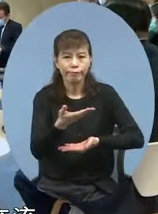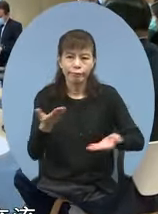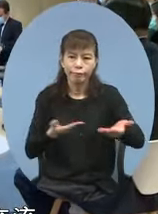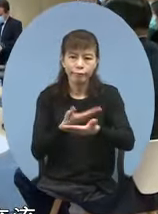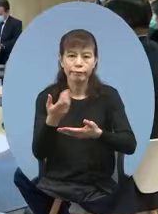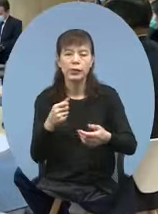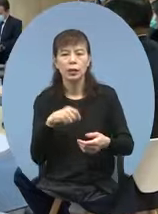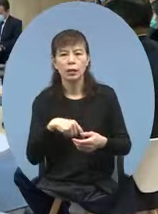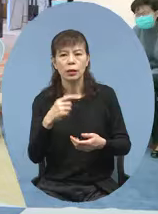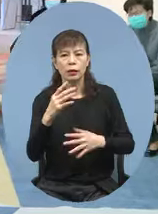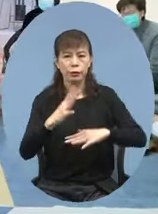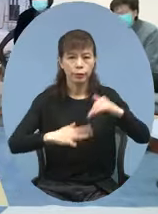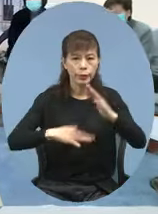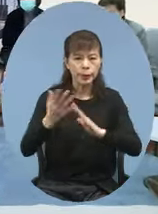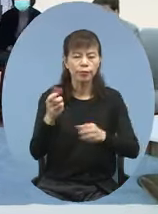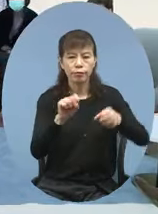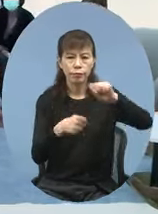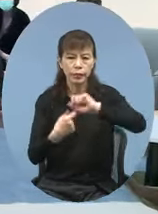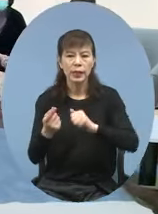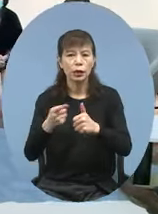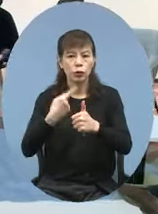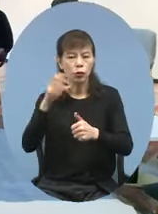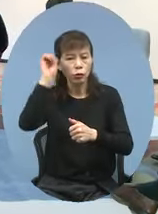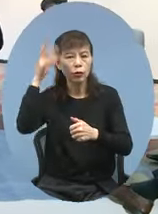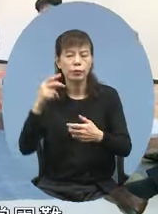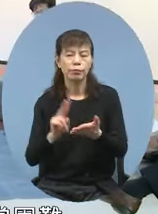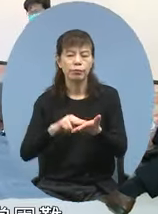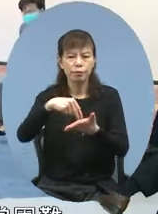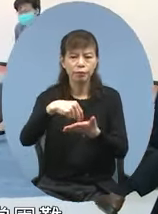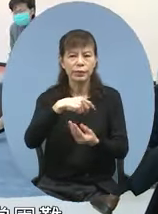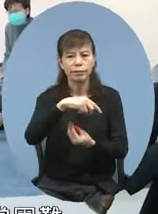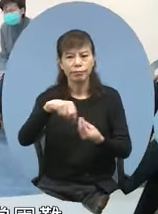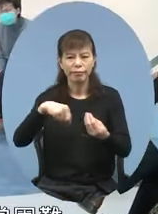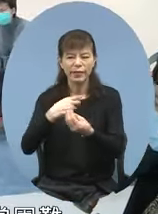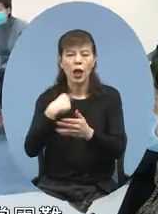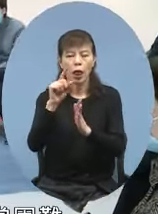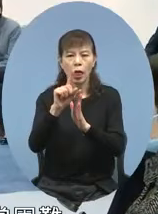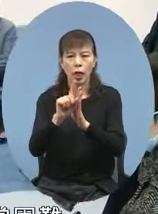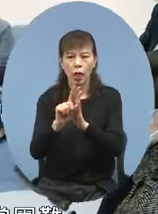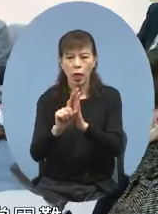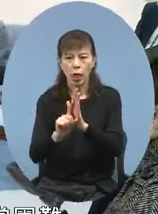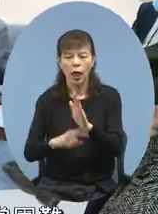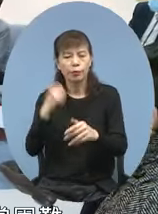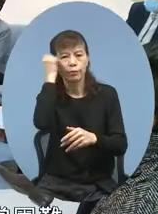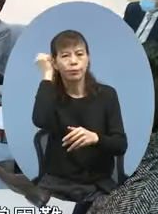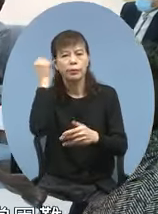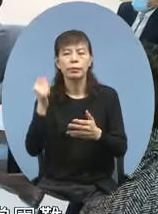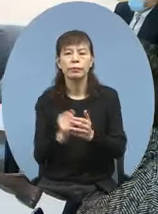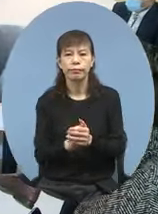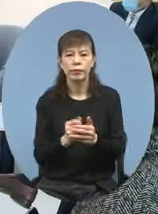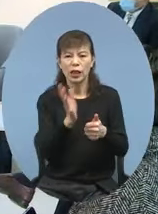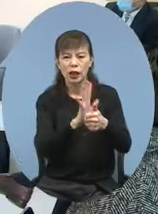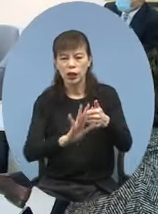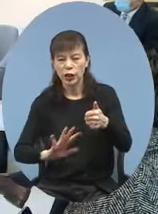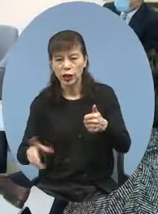交流，佢話科技企業尤其係初創企業，經營環境自舊年下半年起相當困難，疫